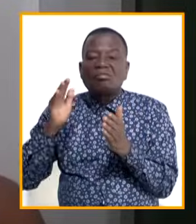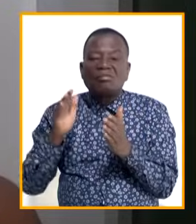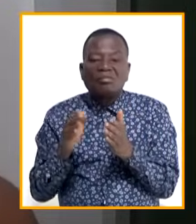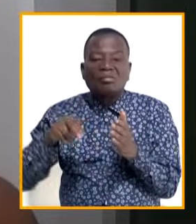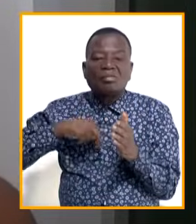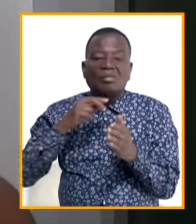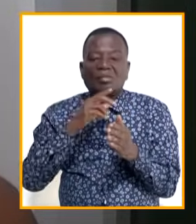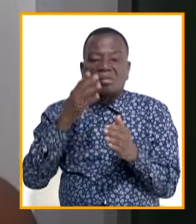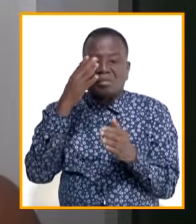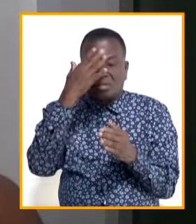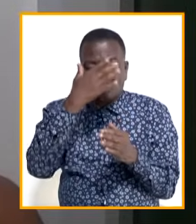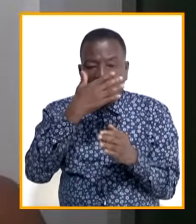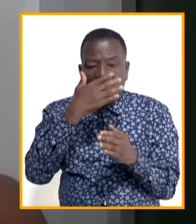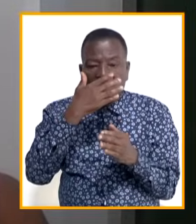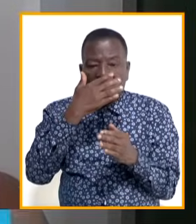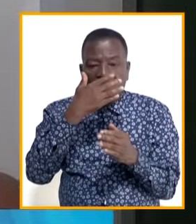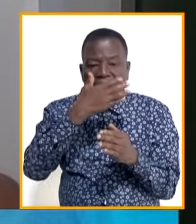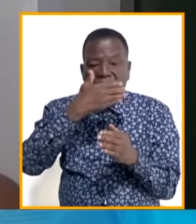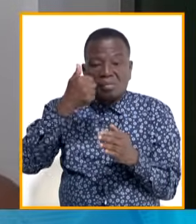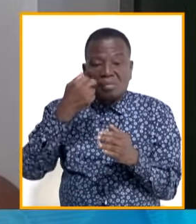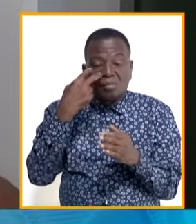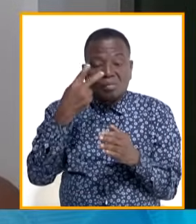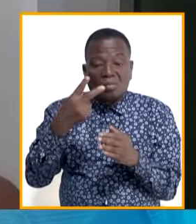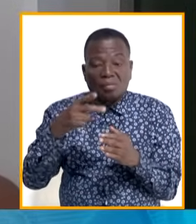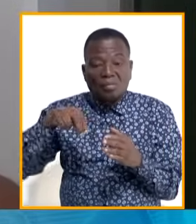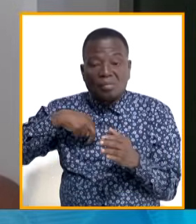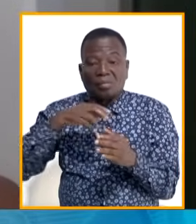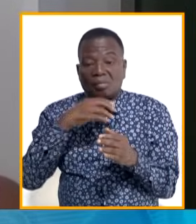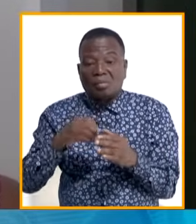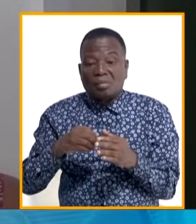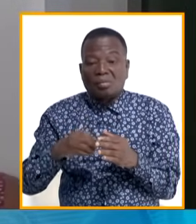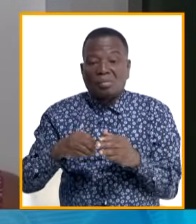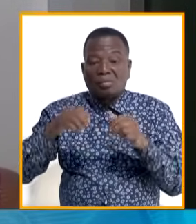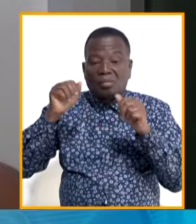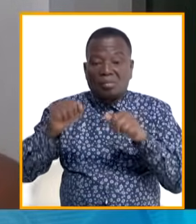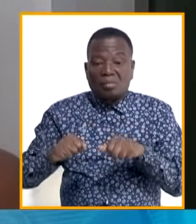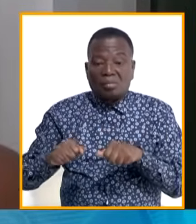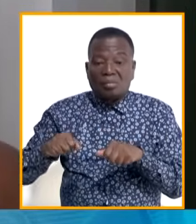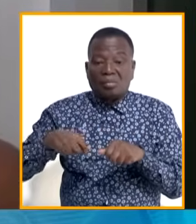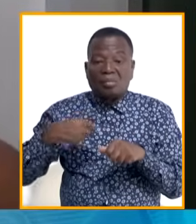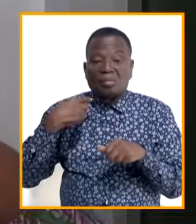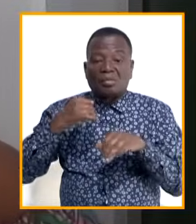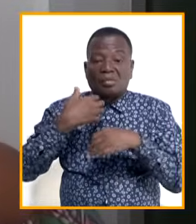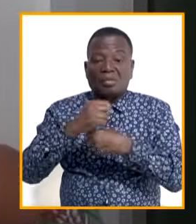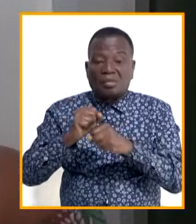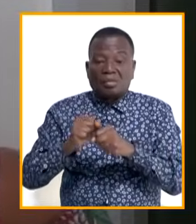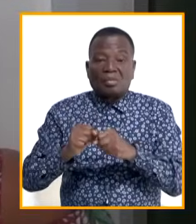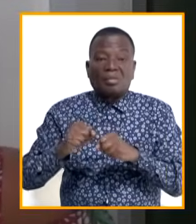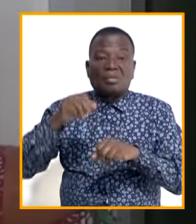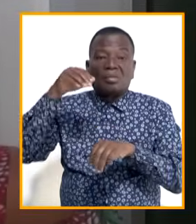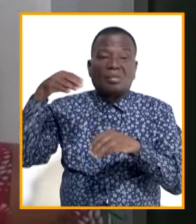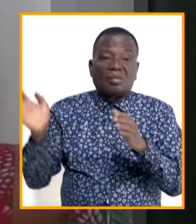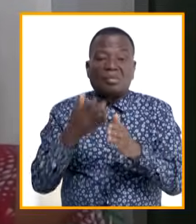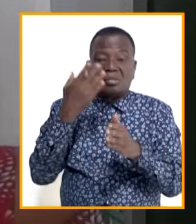Nous ne sommes pas mieux vus alors que nous avons du talent. Donc j'ai initié la nuit de la musique Toura pour faire connaître la musique